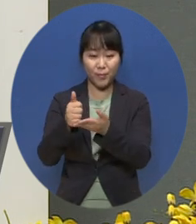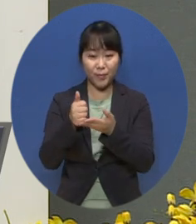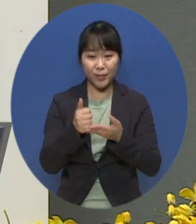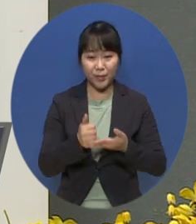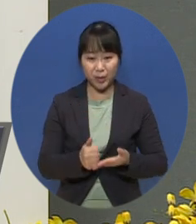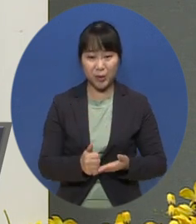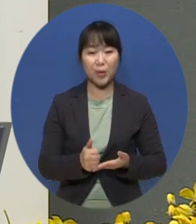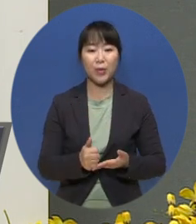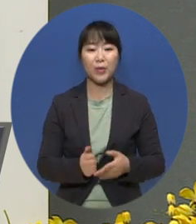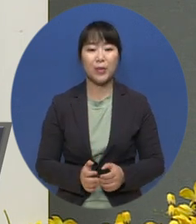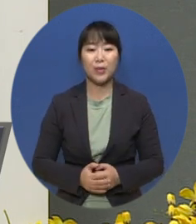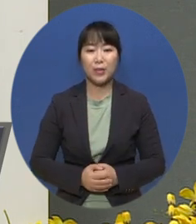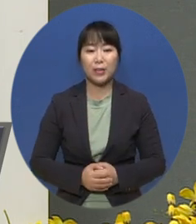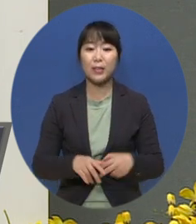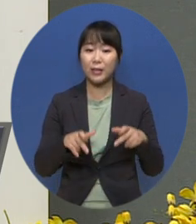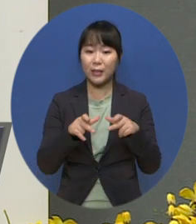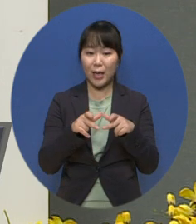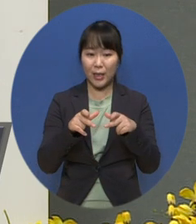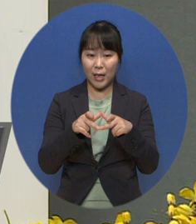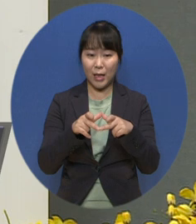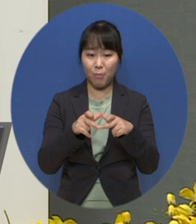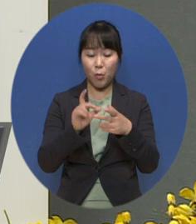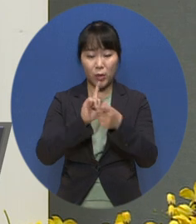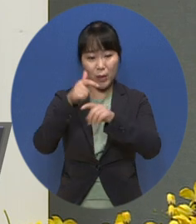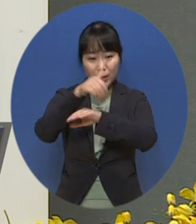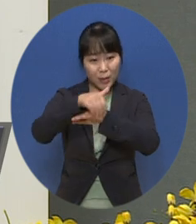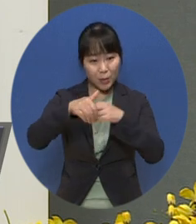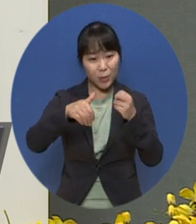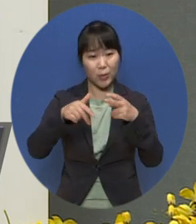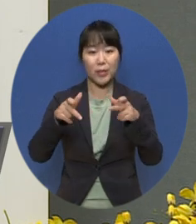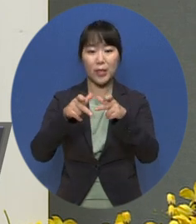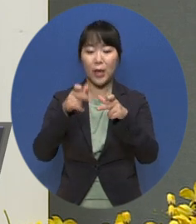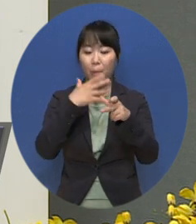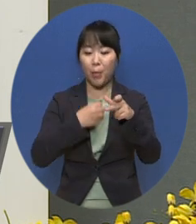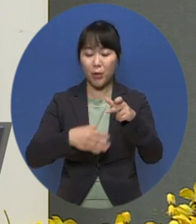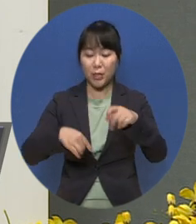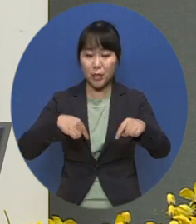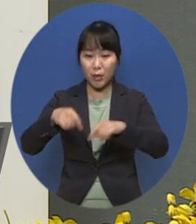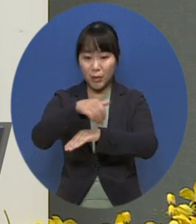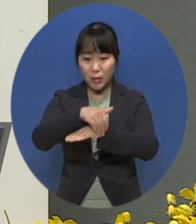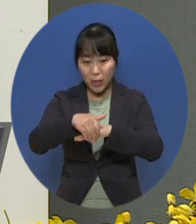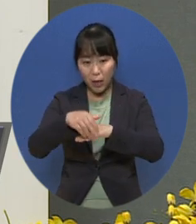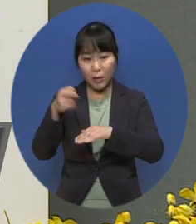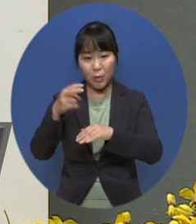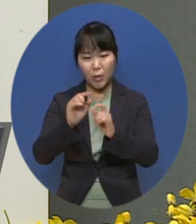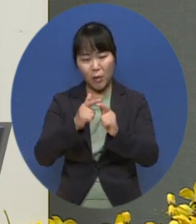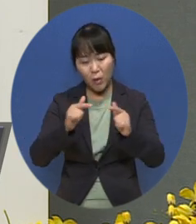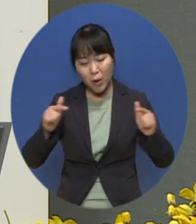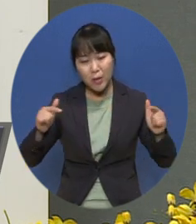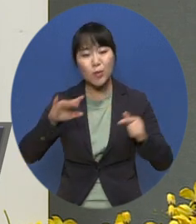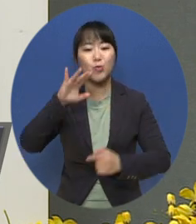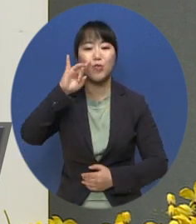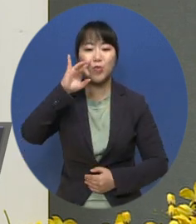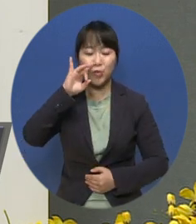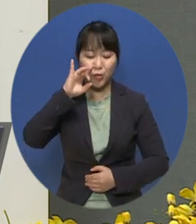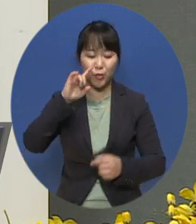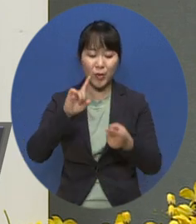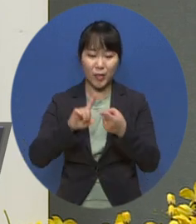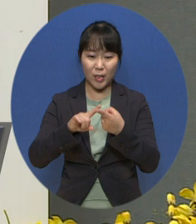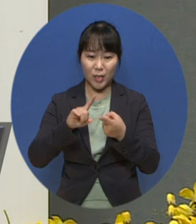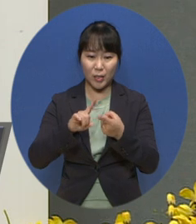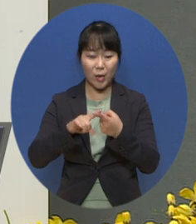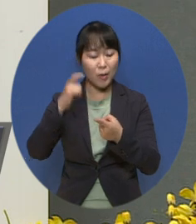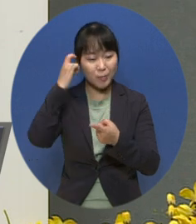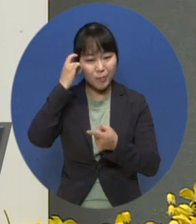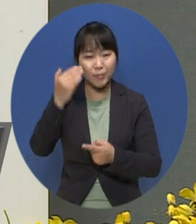모시고 장애인 대책이 라든가 장애인 복지정책 이라든가 여러가지의 궁금한 점을